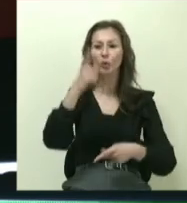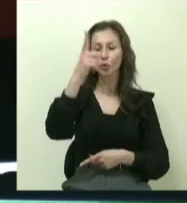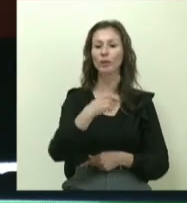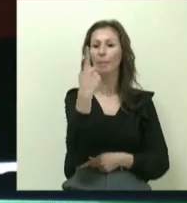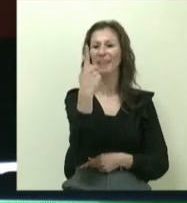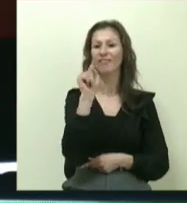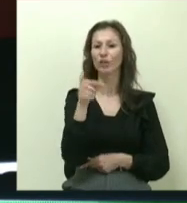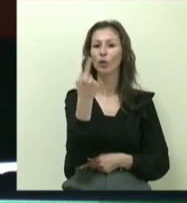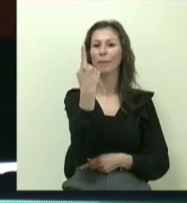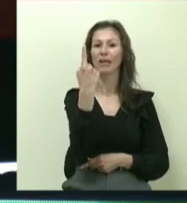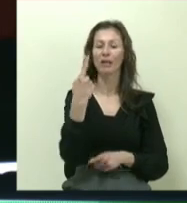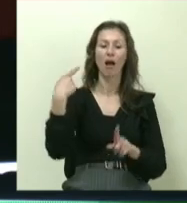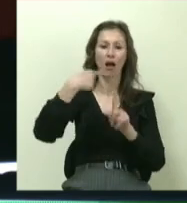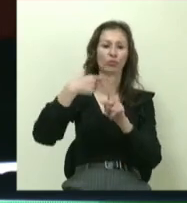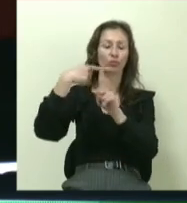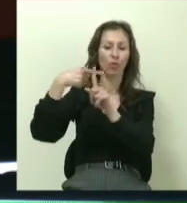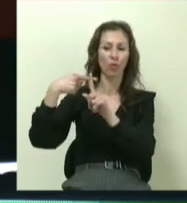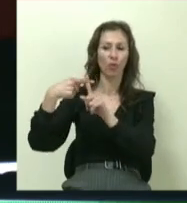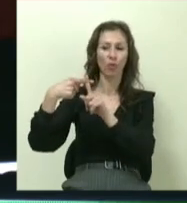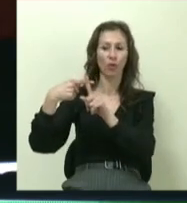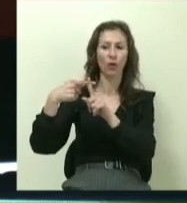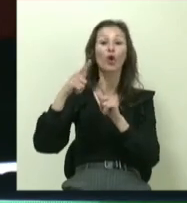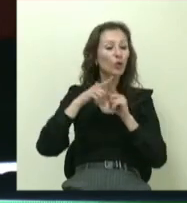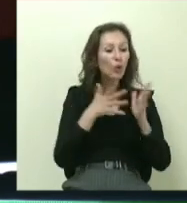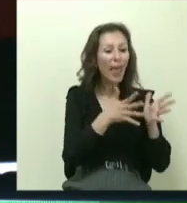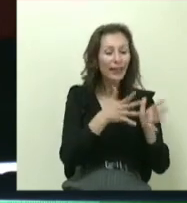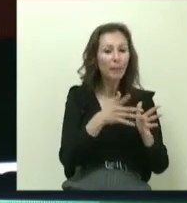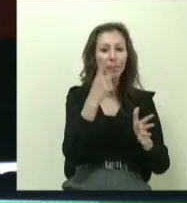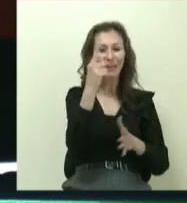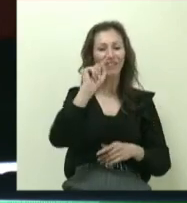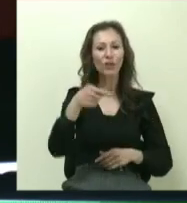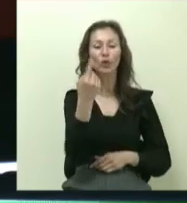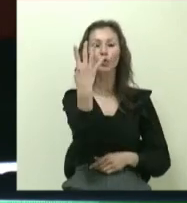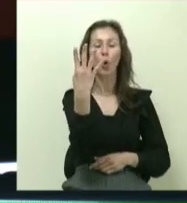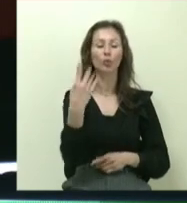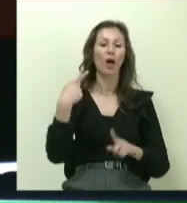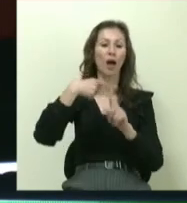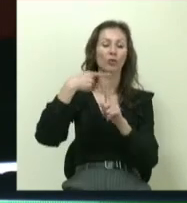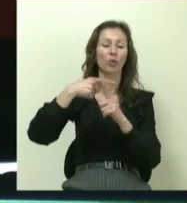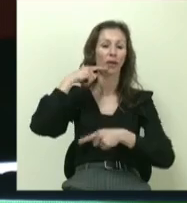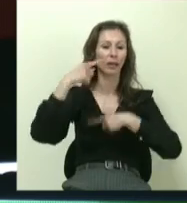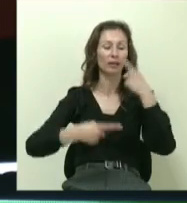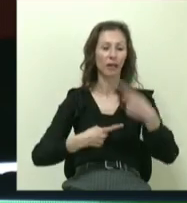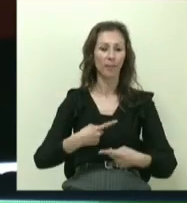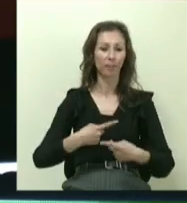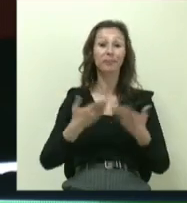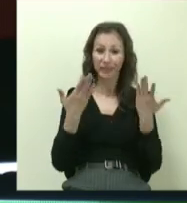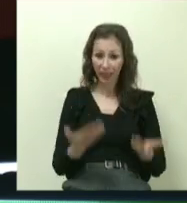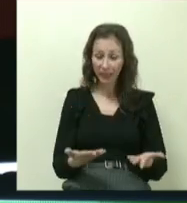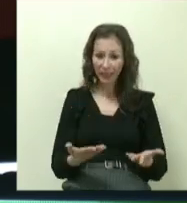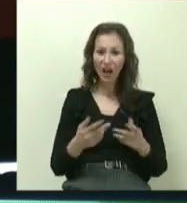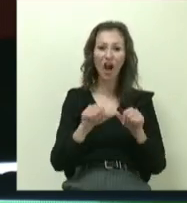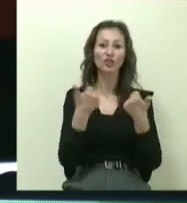bir virgül bir artıyor tüketim %1,4 artıyor yılda yani